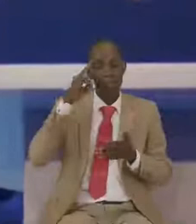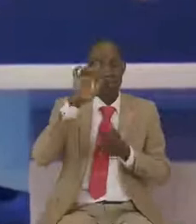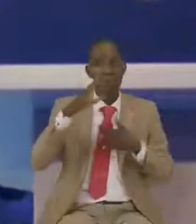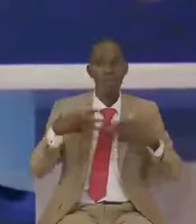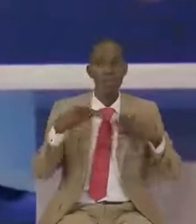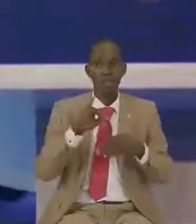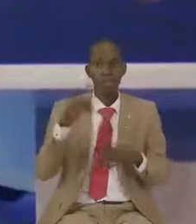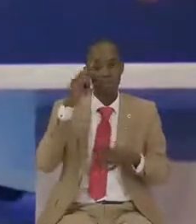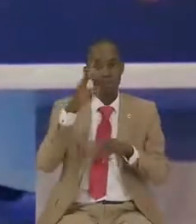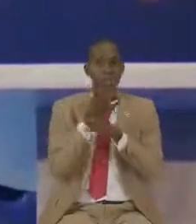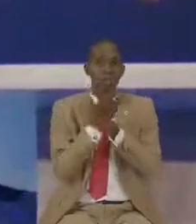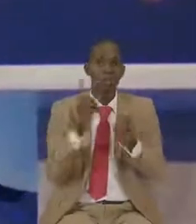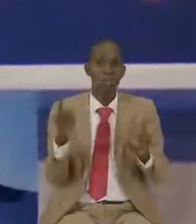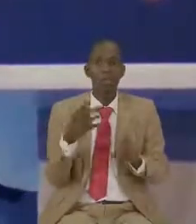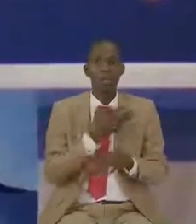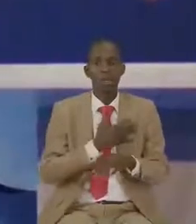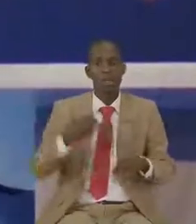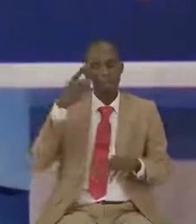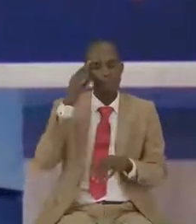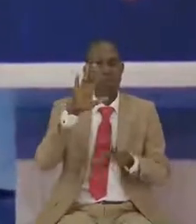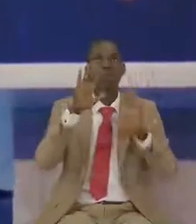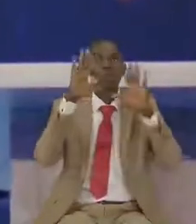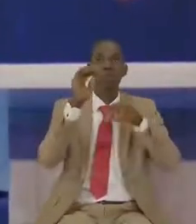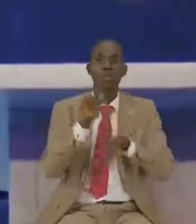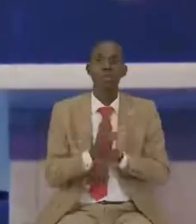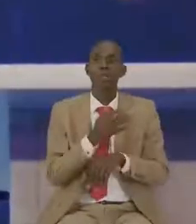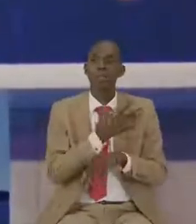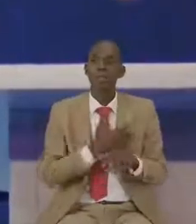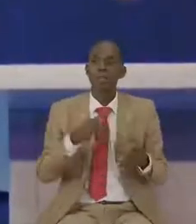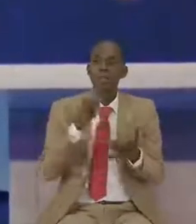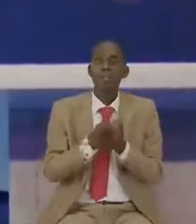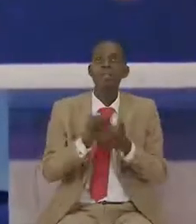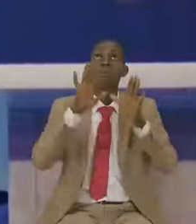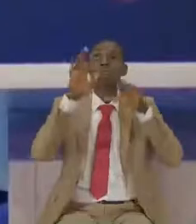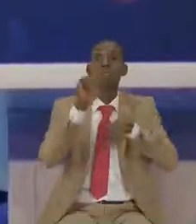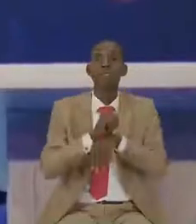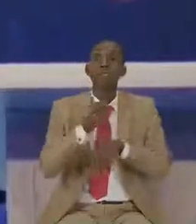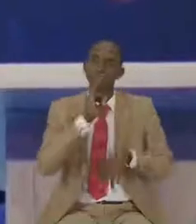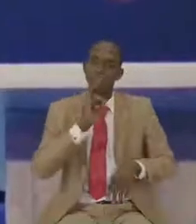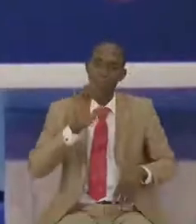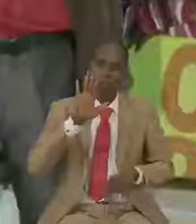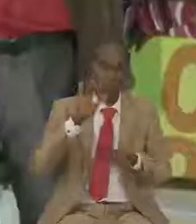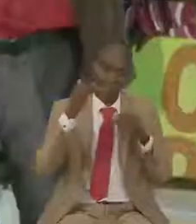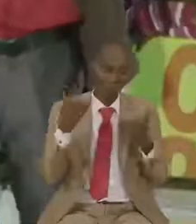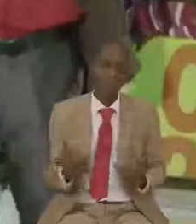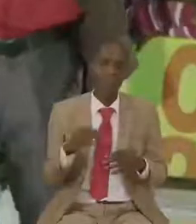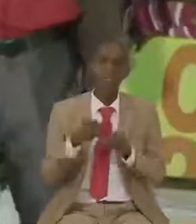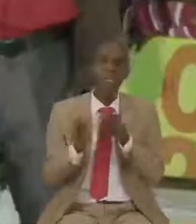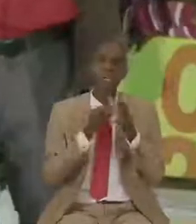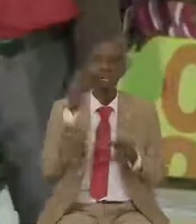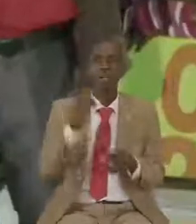monde. Christ a payé pour votre guérison, délivrance et miracle. Et